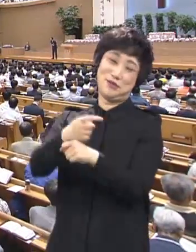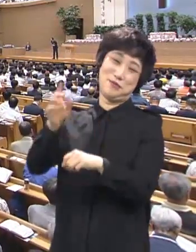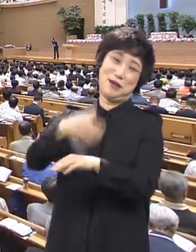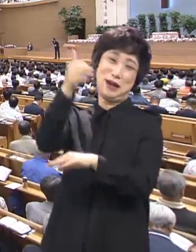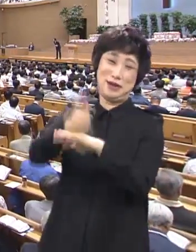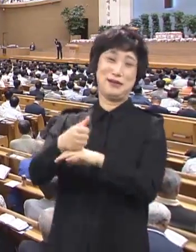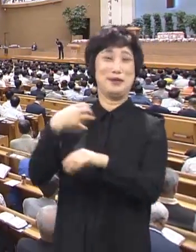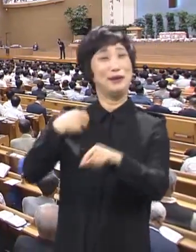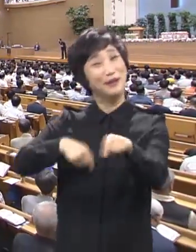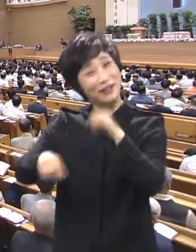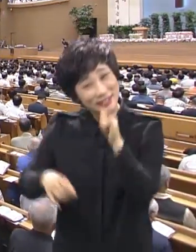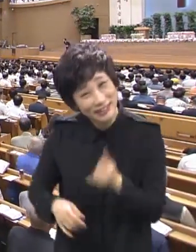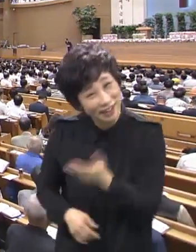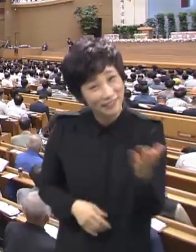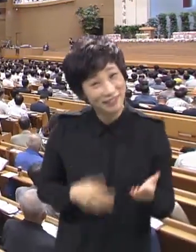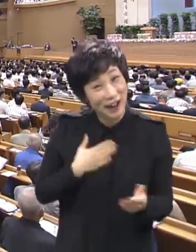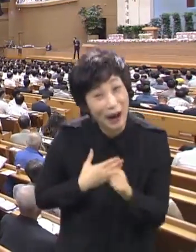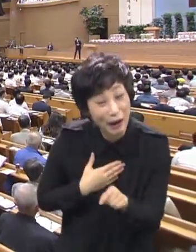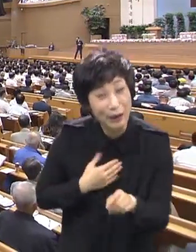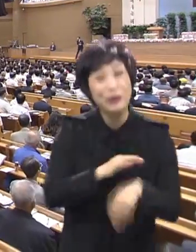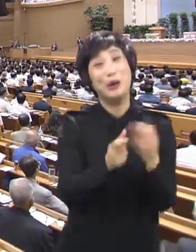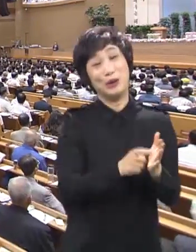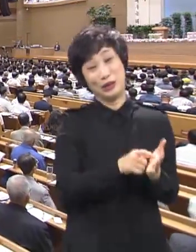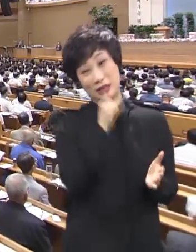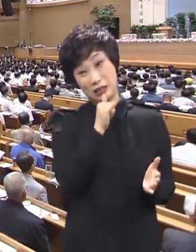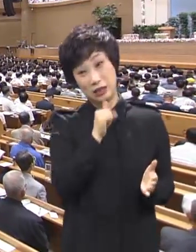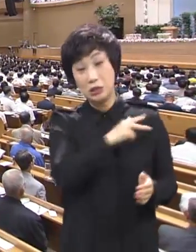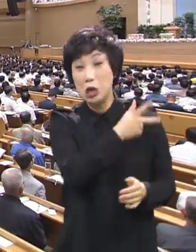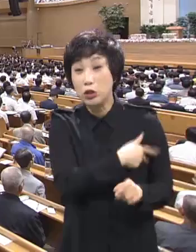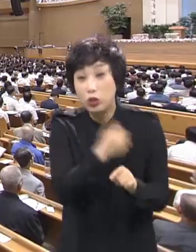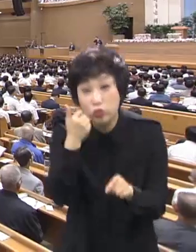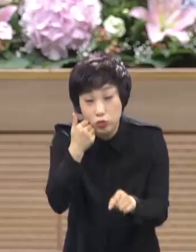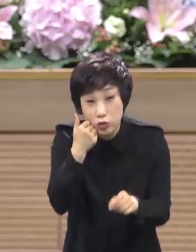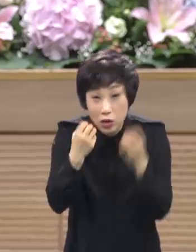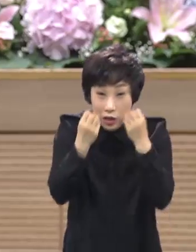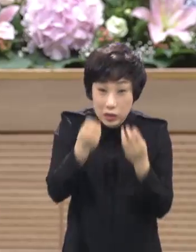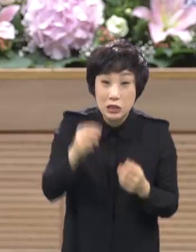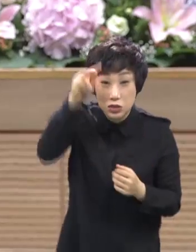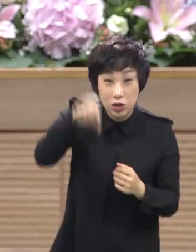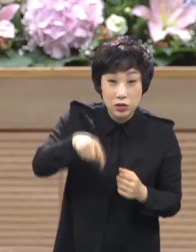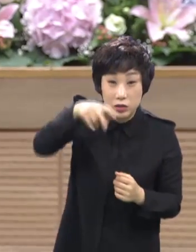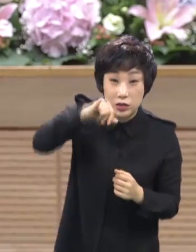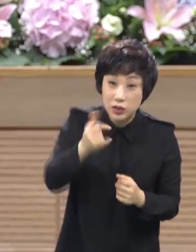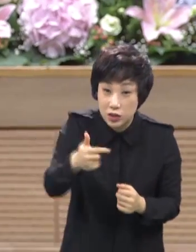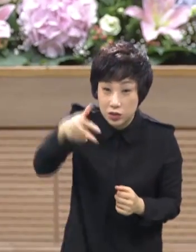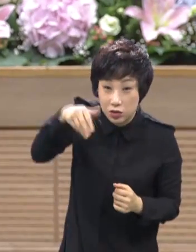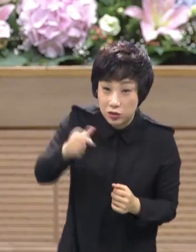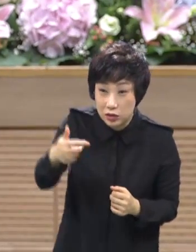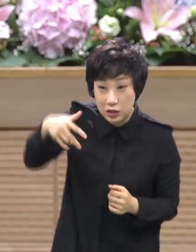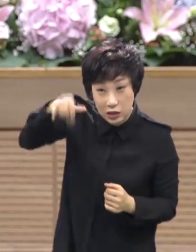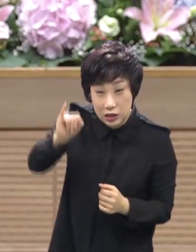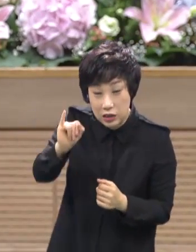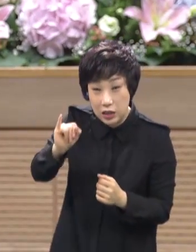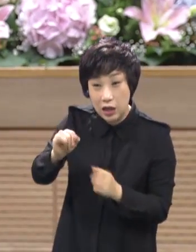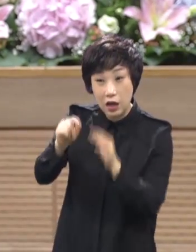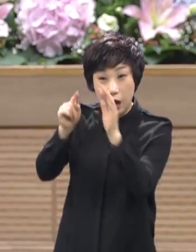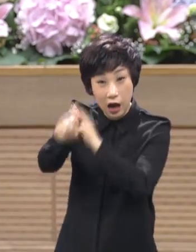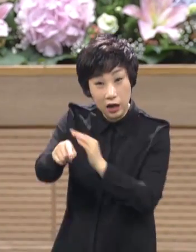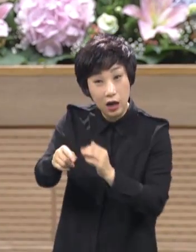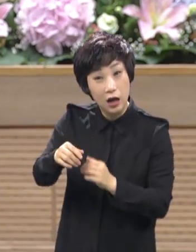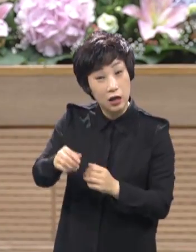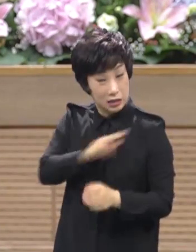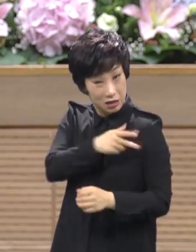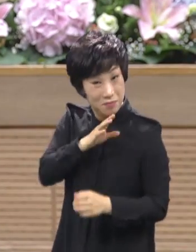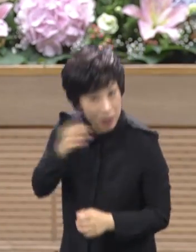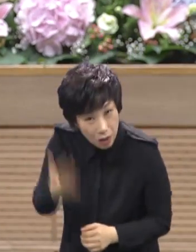왕노릇하니. 알아들으셨습니까? 이 자격이 누구요? 신천지에 가야 자격이요? 예수 복음